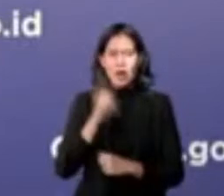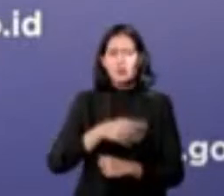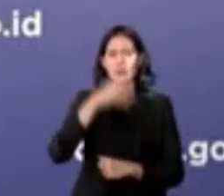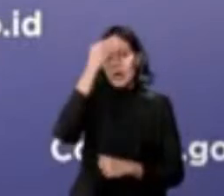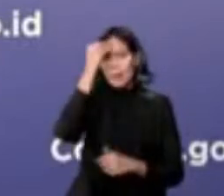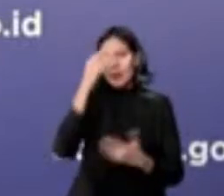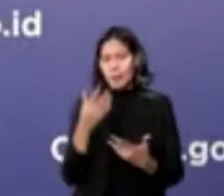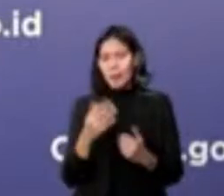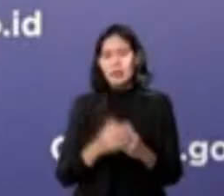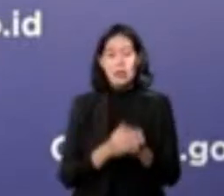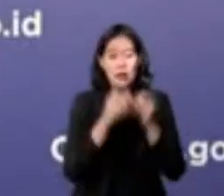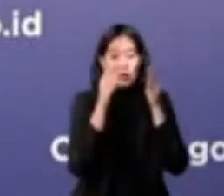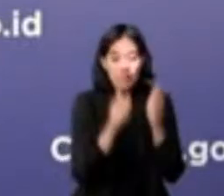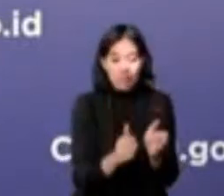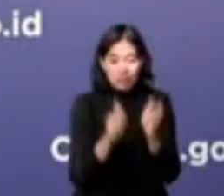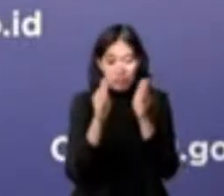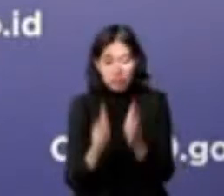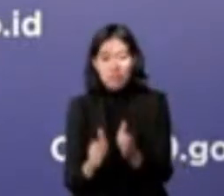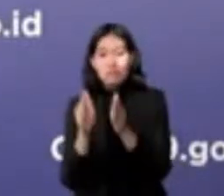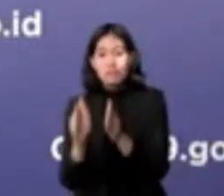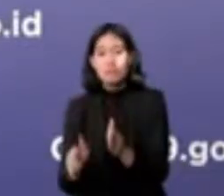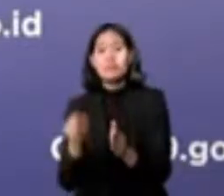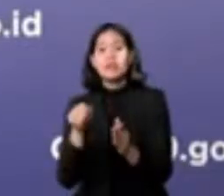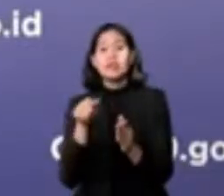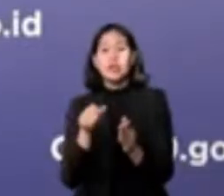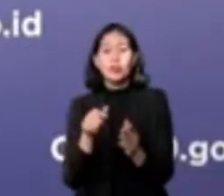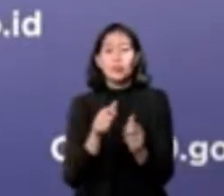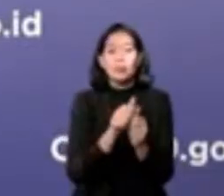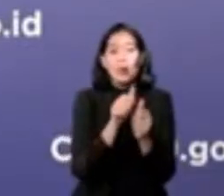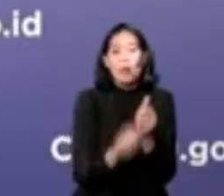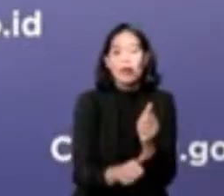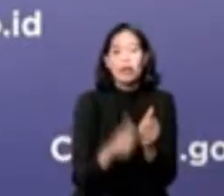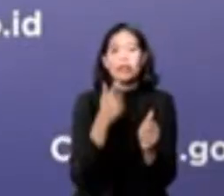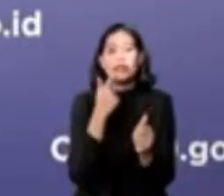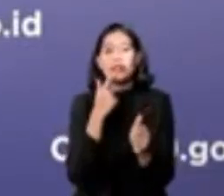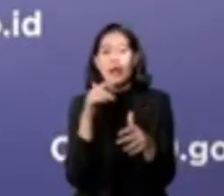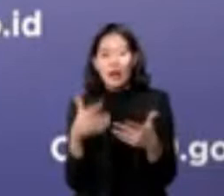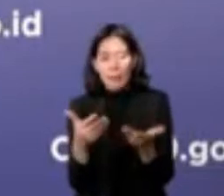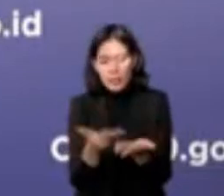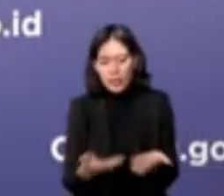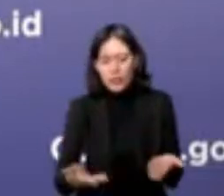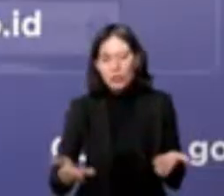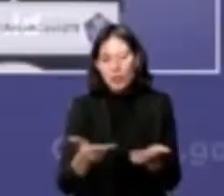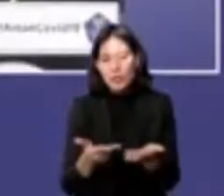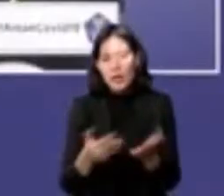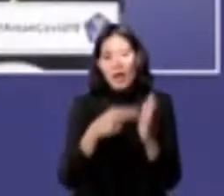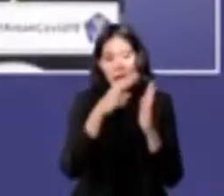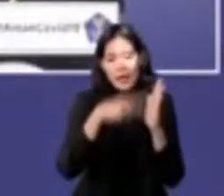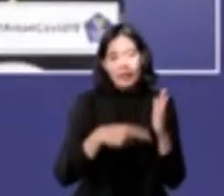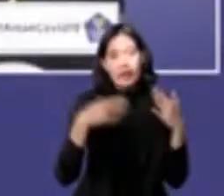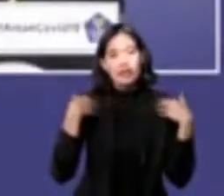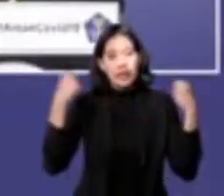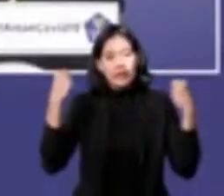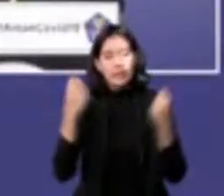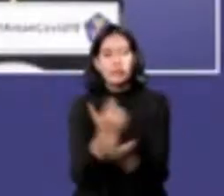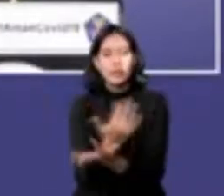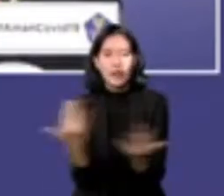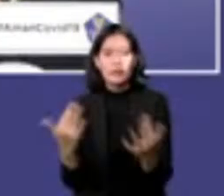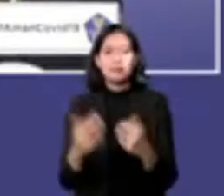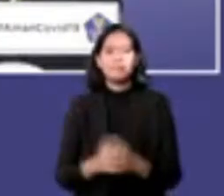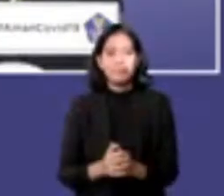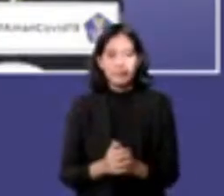pahami adalah kategorisasi warna tersebut mewakili pencapaian indikator epidemiologi dan data kesehatan